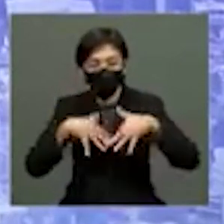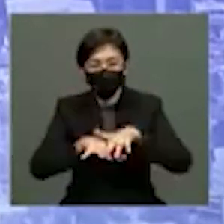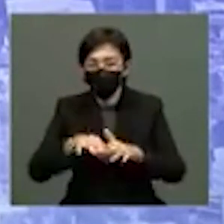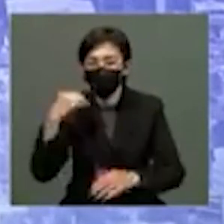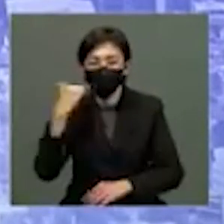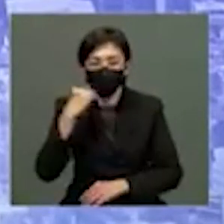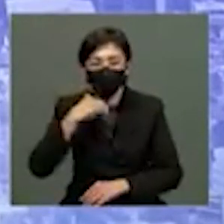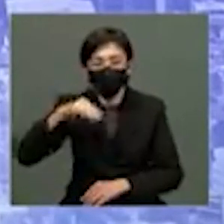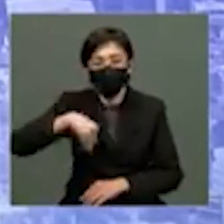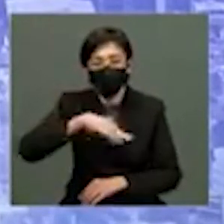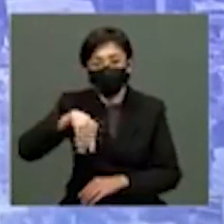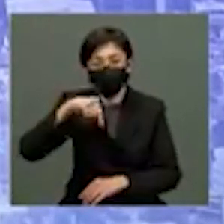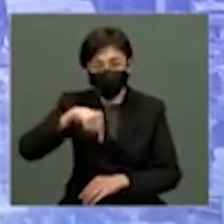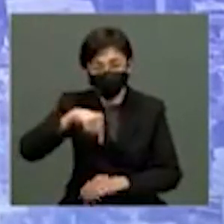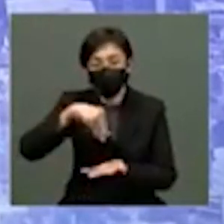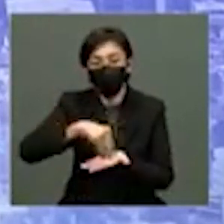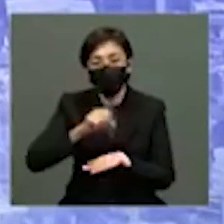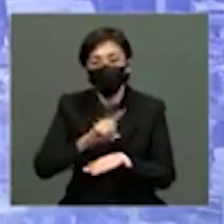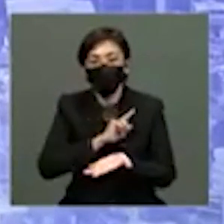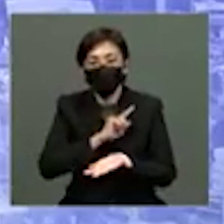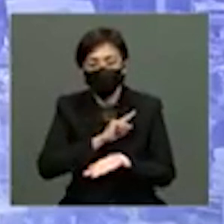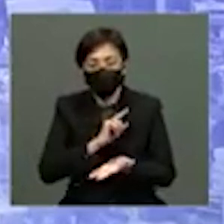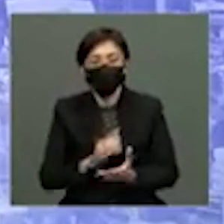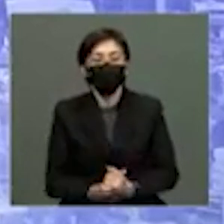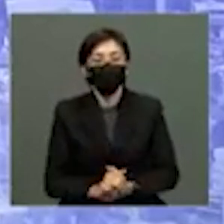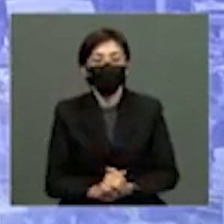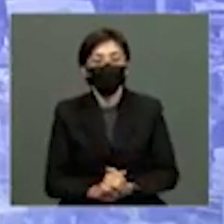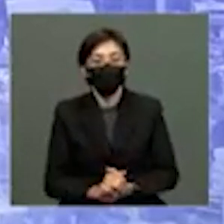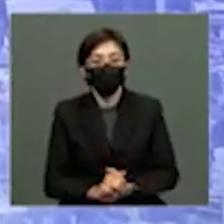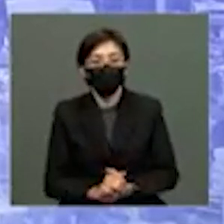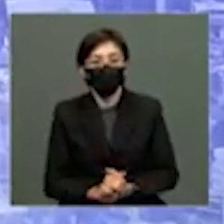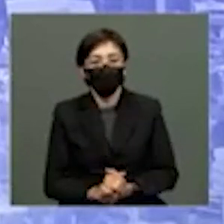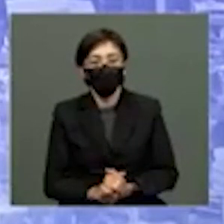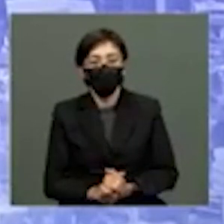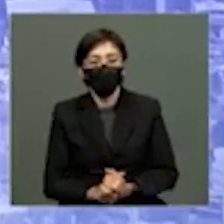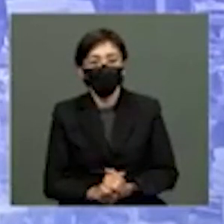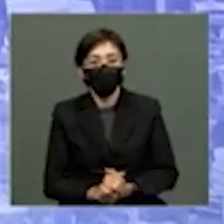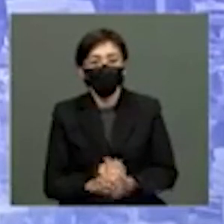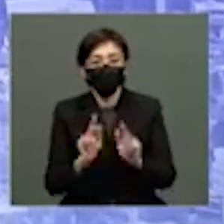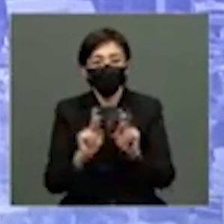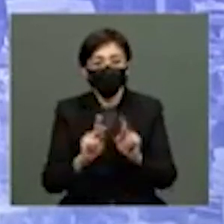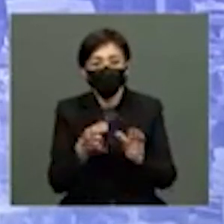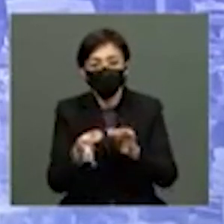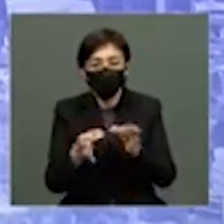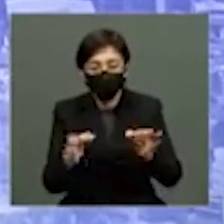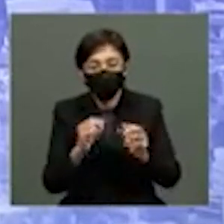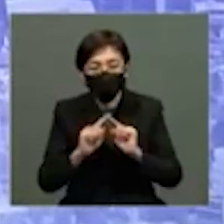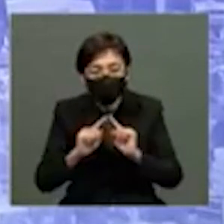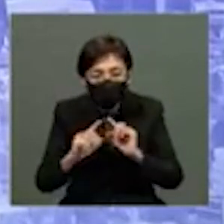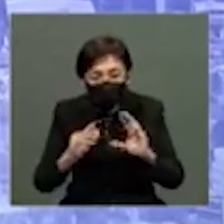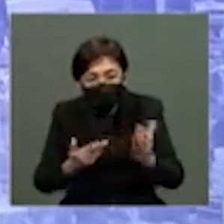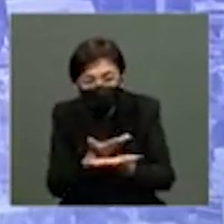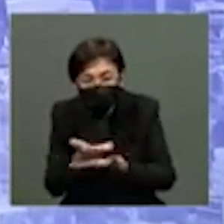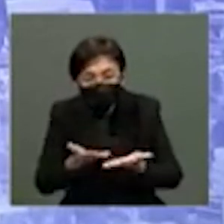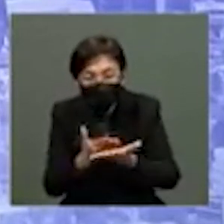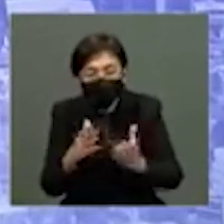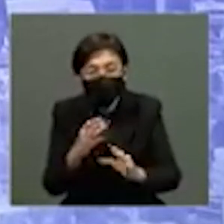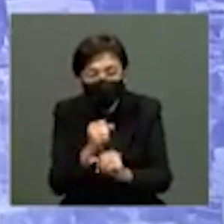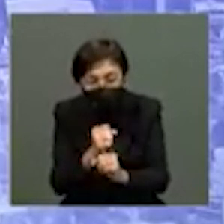ข้อสรุปที่ทางด้านนู้นมาทางฝั่งของคณะกรรมการที่ปรึกษามาเพราะฉะนั้นตรงนี้ก็มอบให้ศู